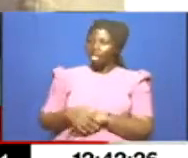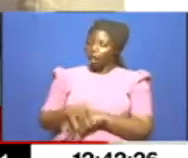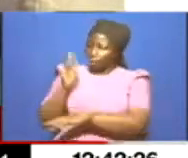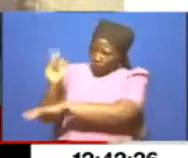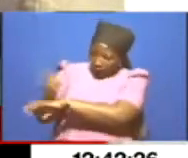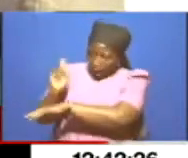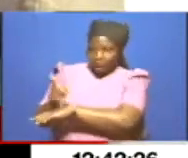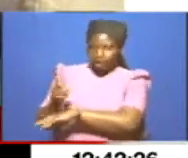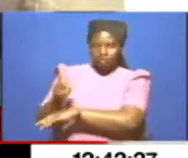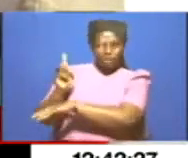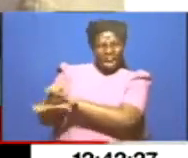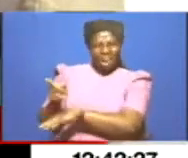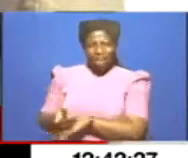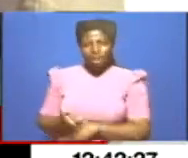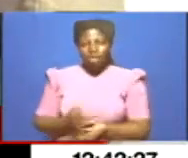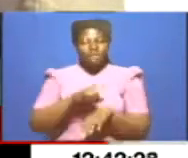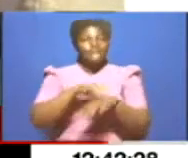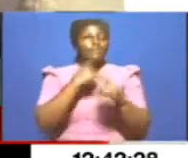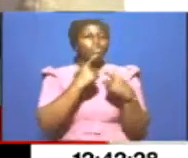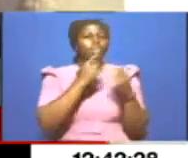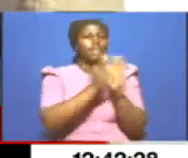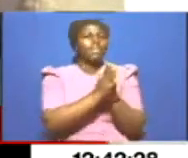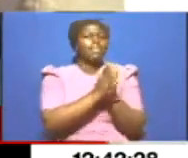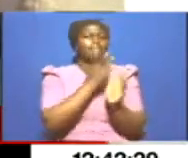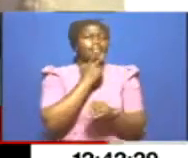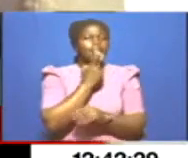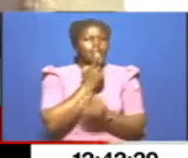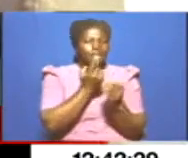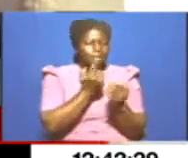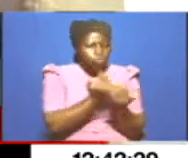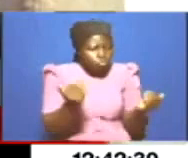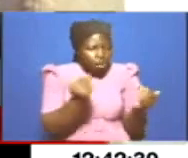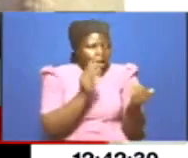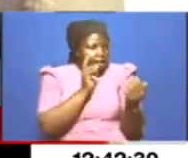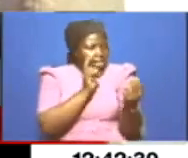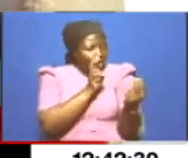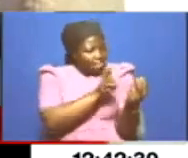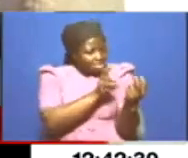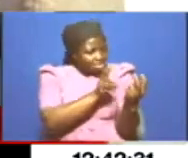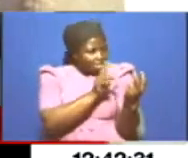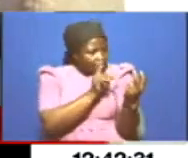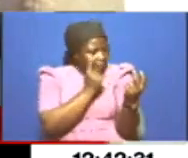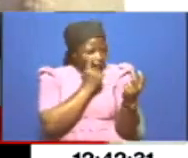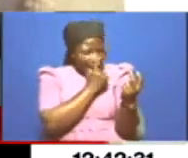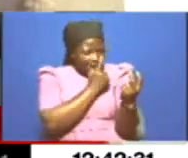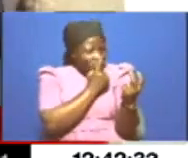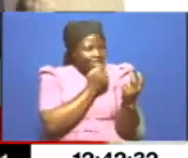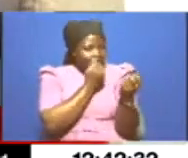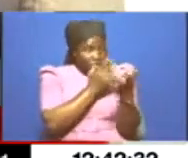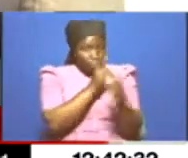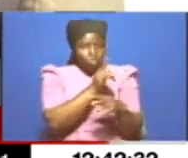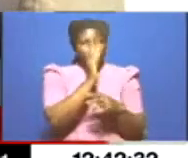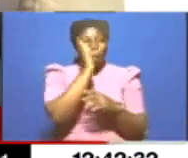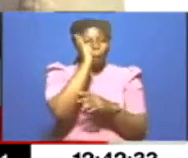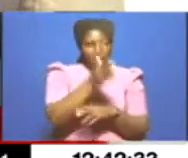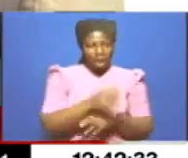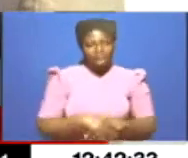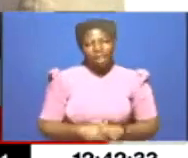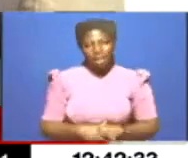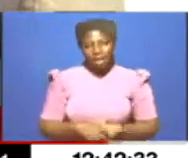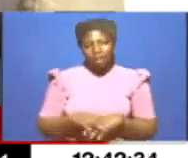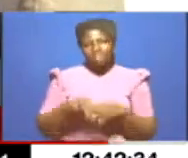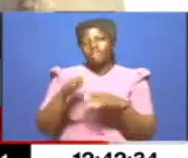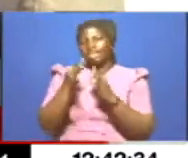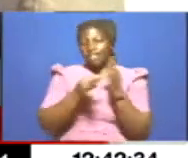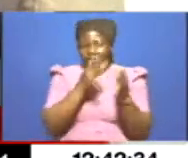watoto machoni, macho yao yataweza kukuambia kama mtoto anakudanganya. Number 3 ni mabadiliko ya tabia,